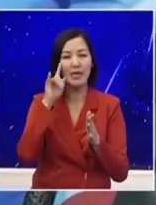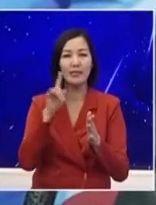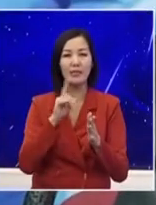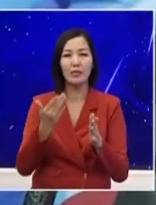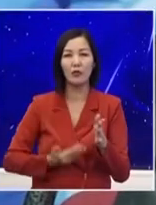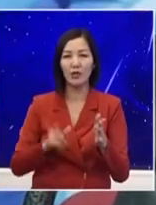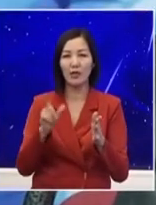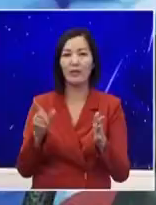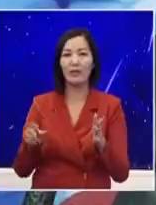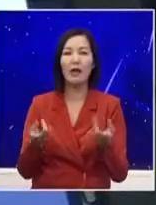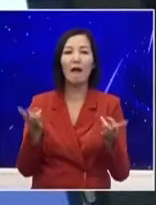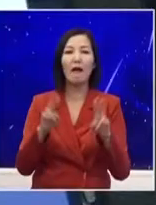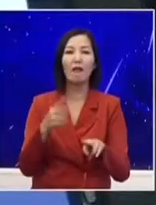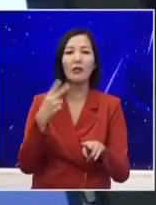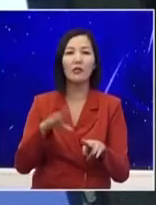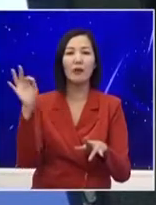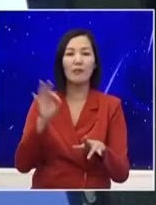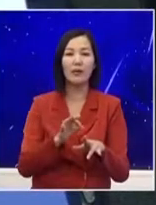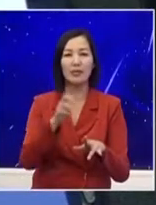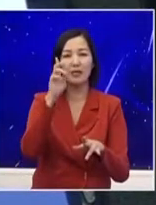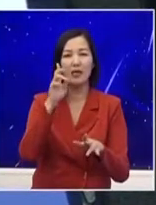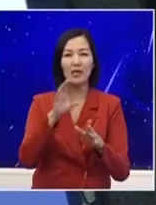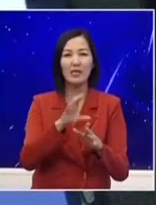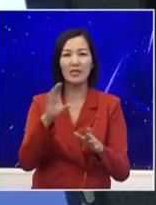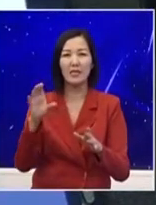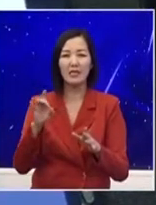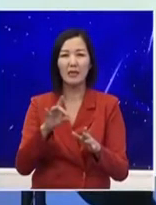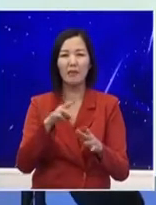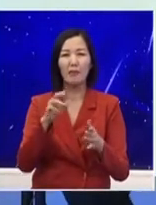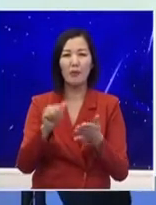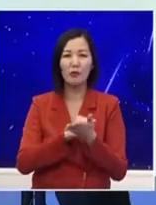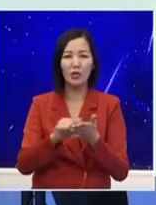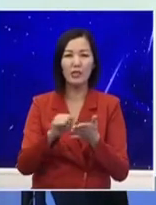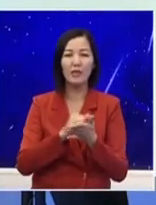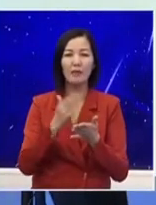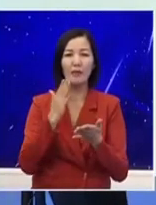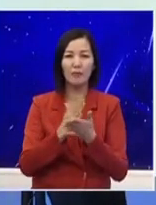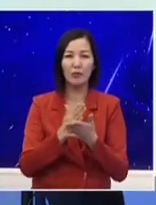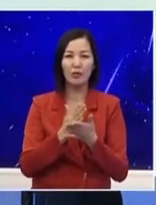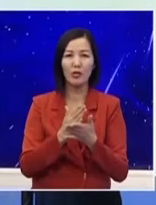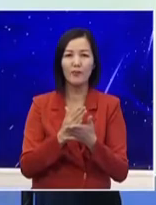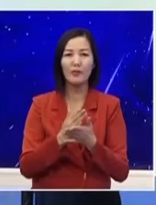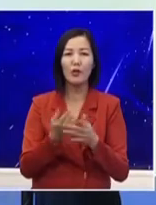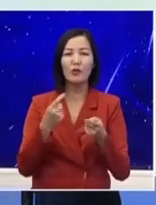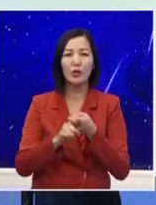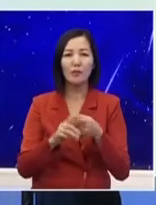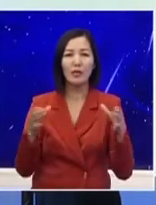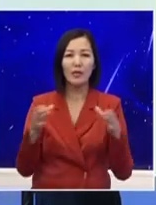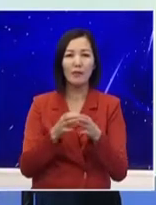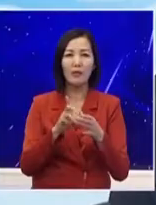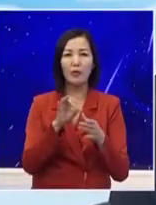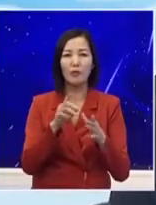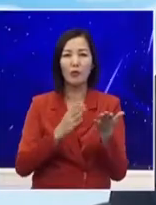60% қазақстандықтар. Қалған 20% кеңес үкіметі паспортымен жүргендер, дейді құзырлы орган өкілдері. Осыған байланысты комитет пен